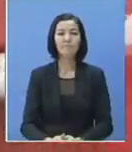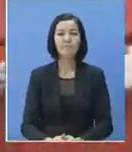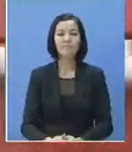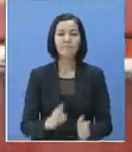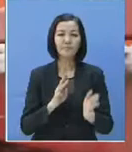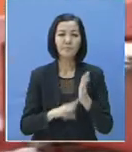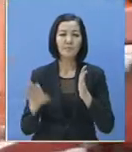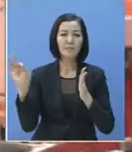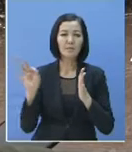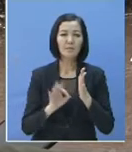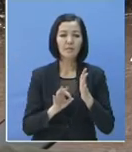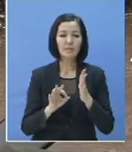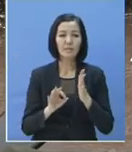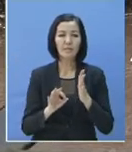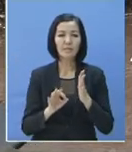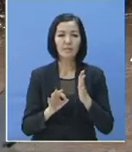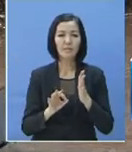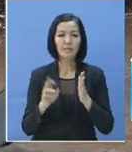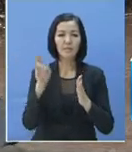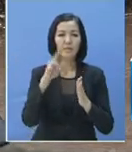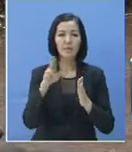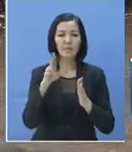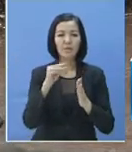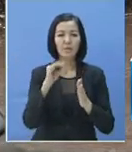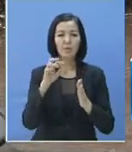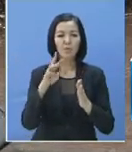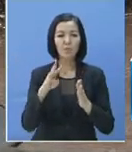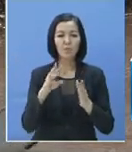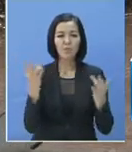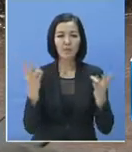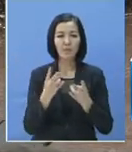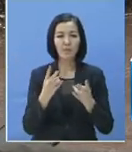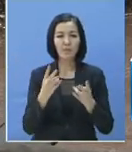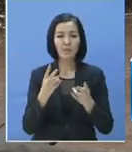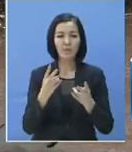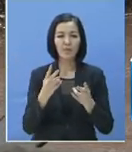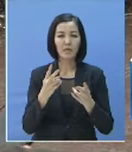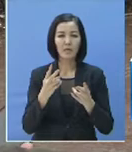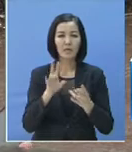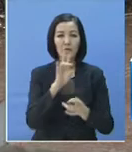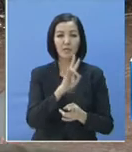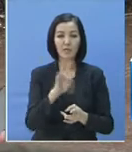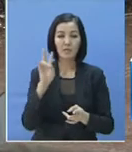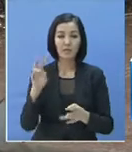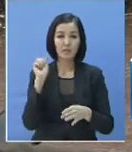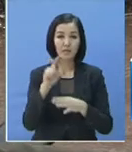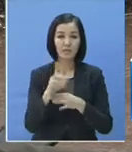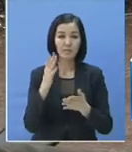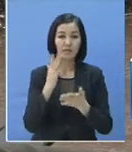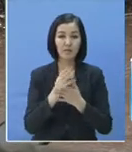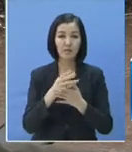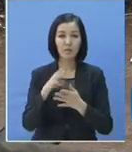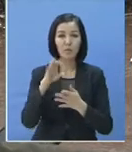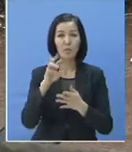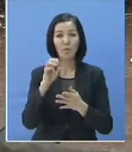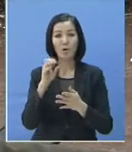қызылшаның жом ретінде қалады. Ол жом өте керек зат. Қазір елбасының тапсырмасы бар ғой. Жаңа президентіміз де,